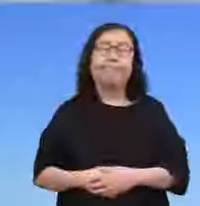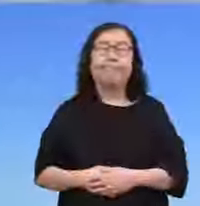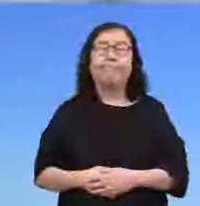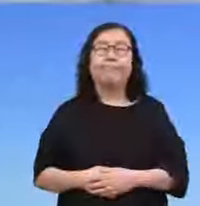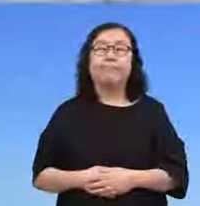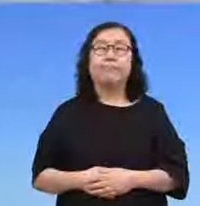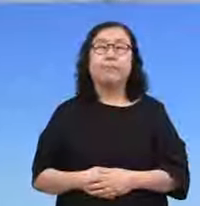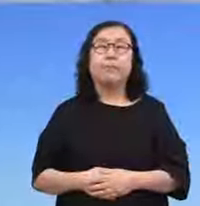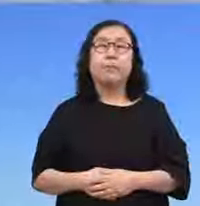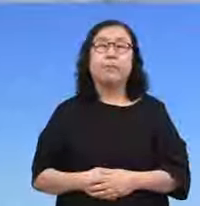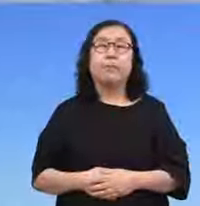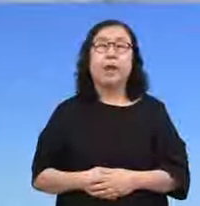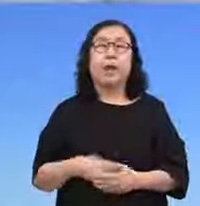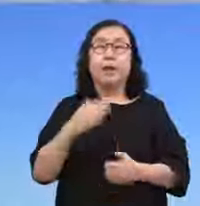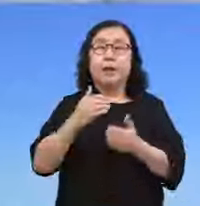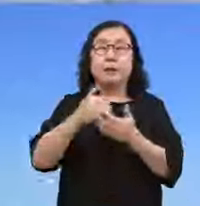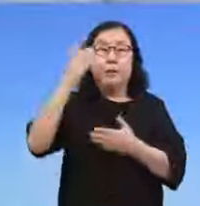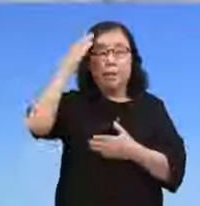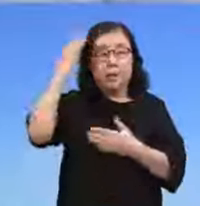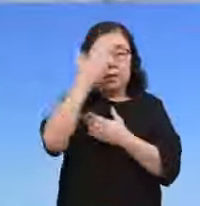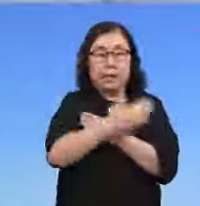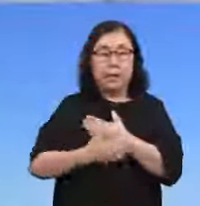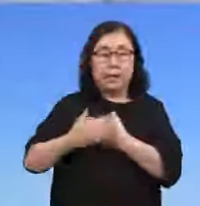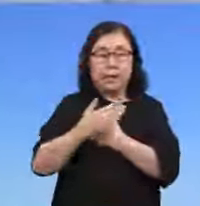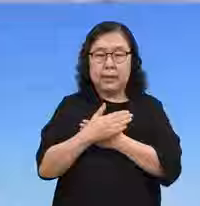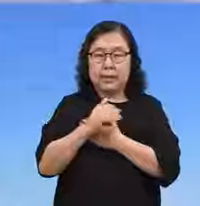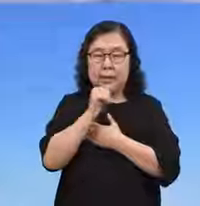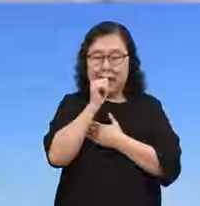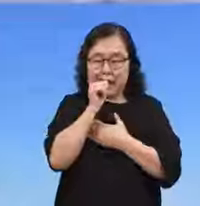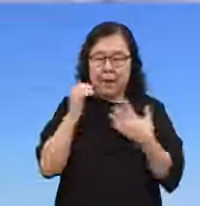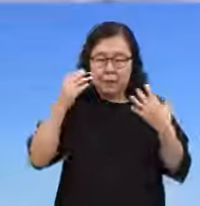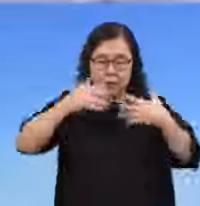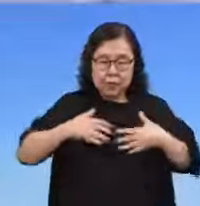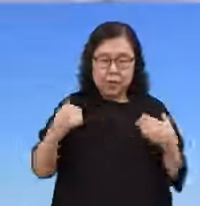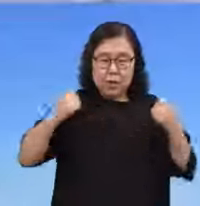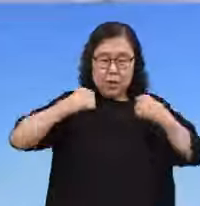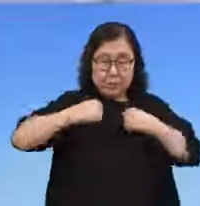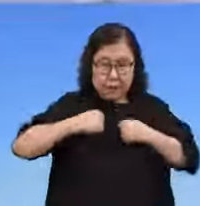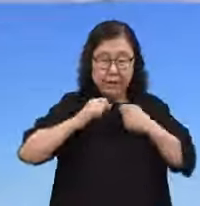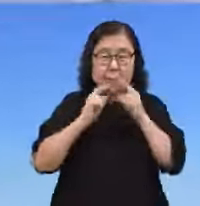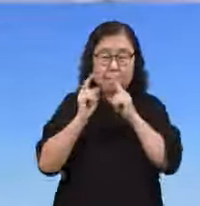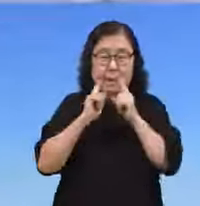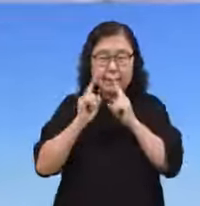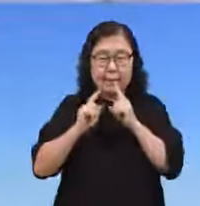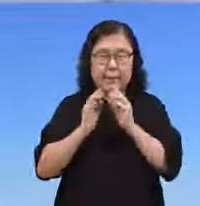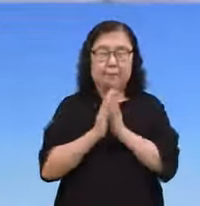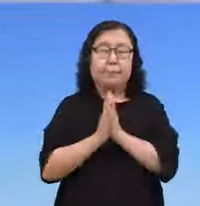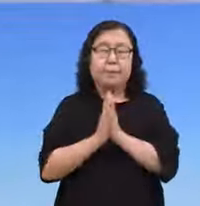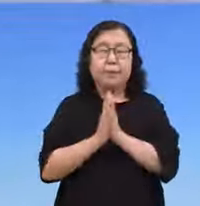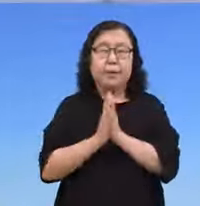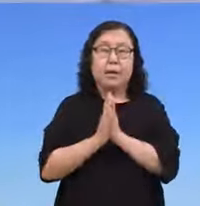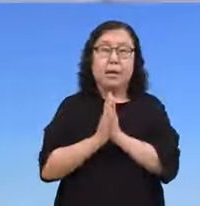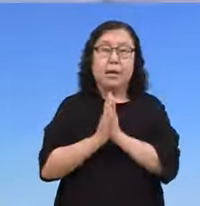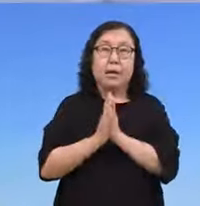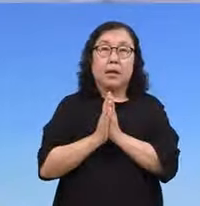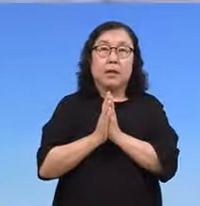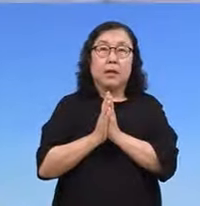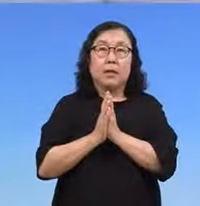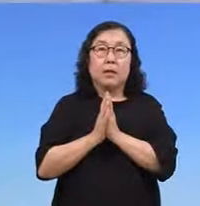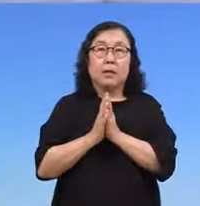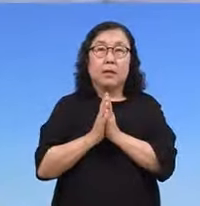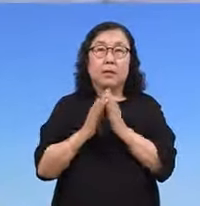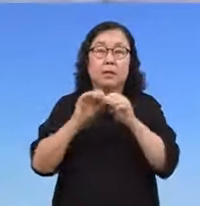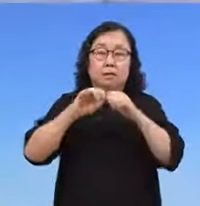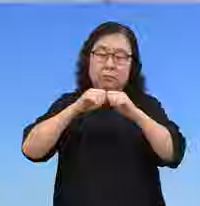자, 이제 본격적으로 이 하나님의 전신갑주를 입어라라는 이 말씀의 의미를 이제 본격적으로 살펴보기 전에